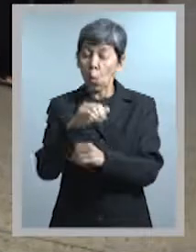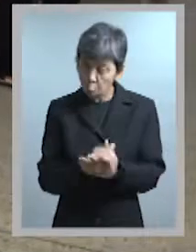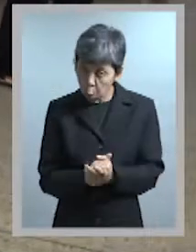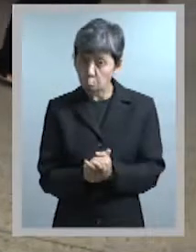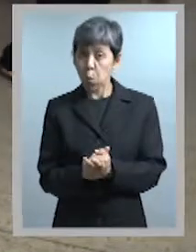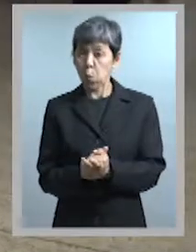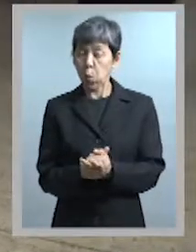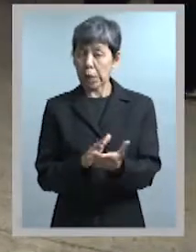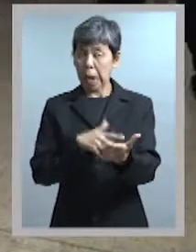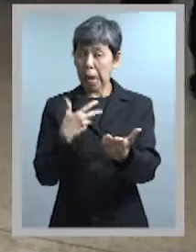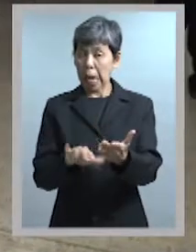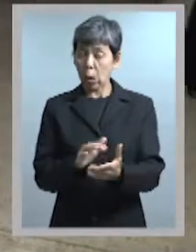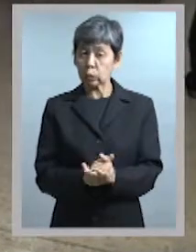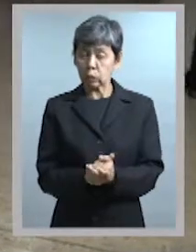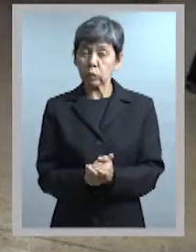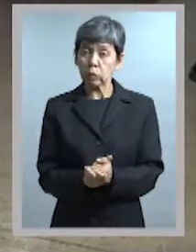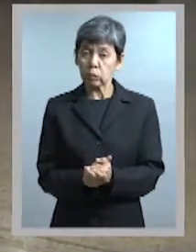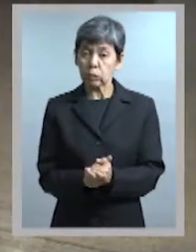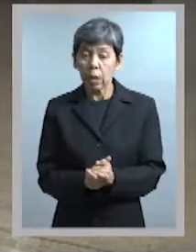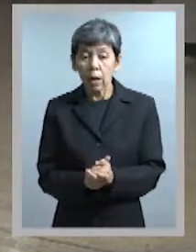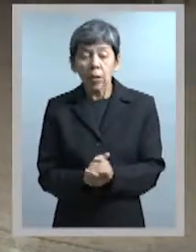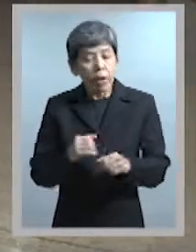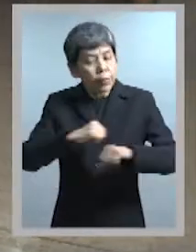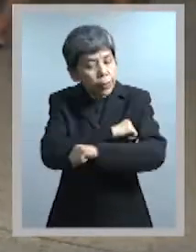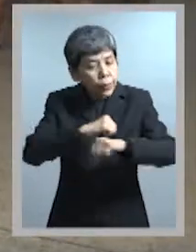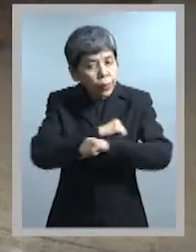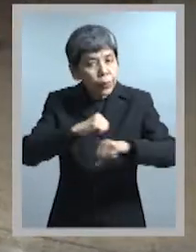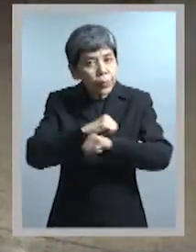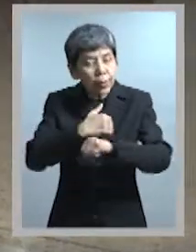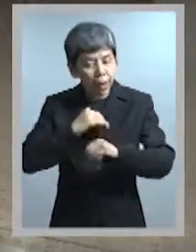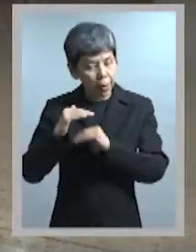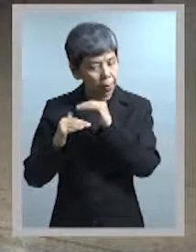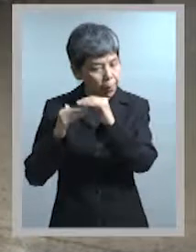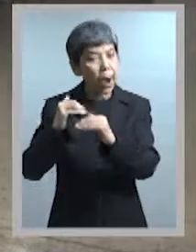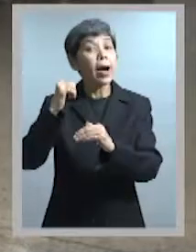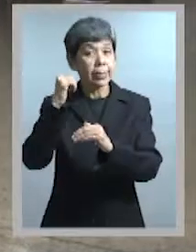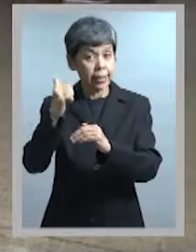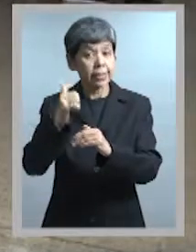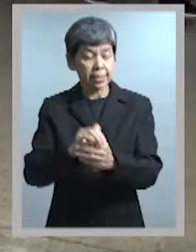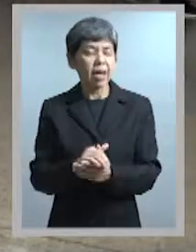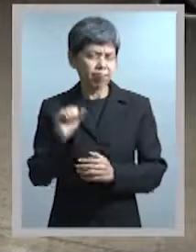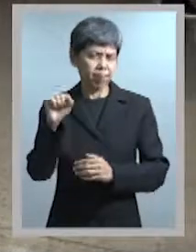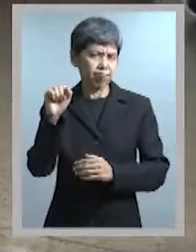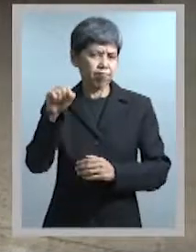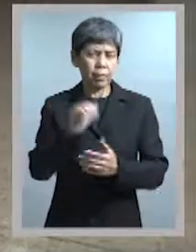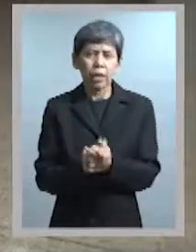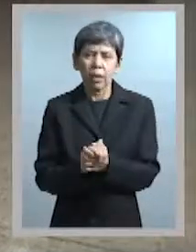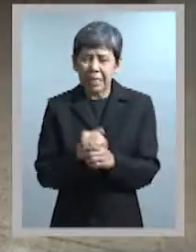บ โอ้โหอย่างนี้ก็เล่นมานานแล้วสิ ใช่ค่ะ แล้วแสดงว่าพอเราเริ่มออกกำลังกายเนี่ยก็มีพัฒนาที่ดีขึ้นเรื่อยๆตาม